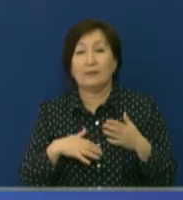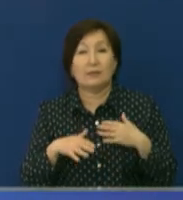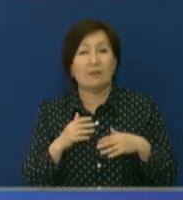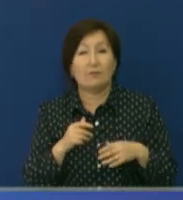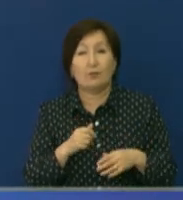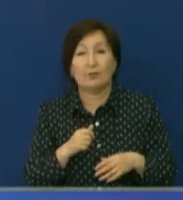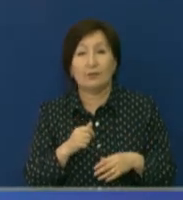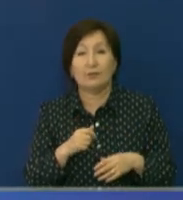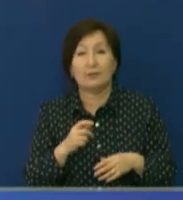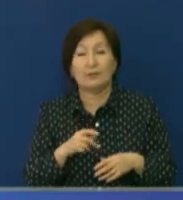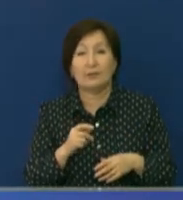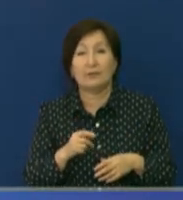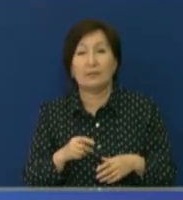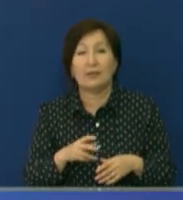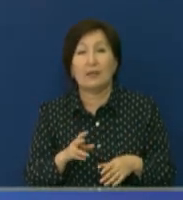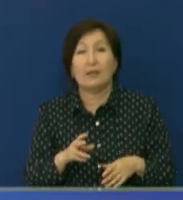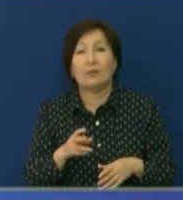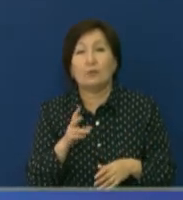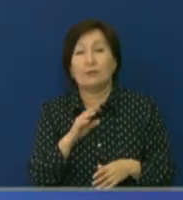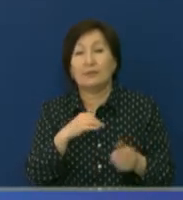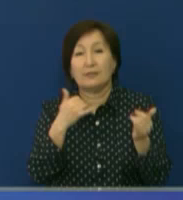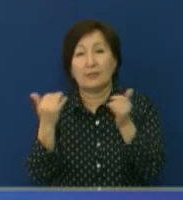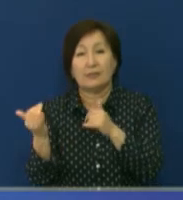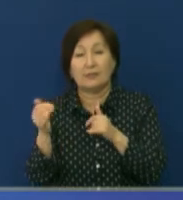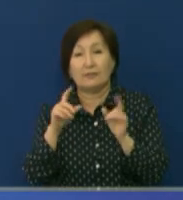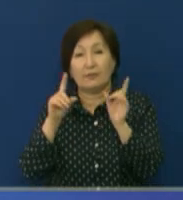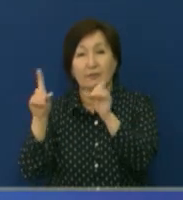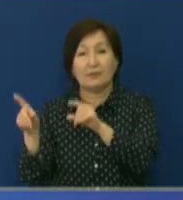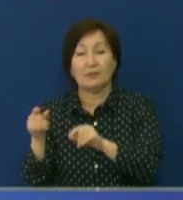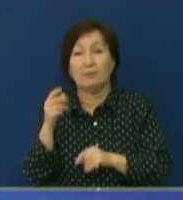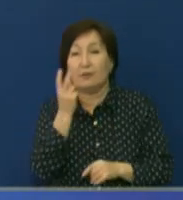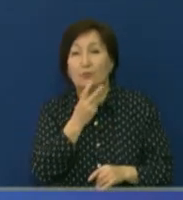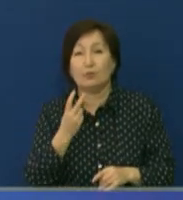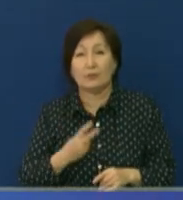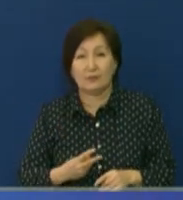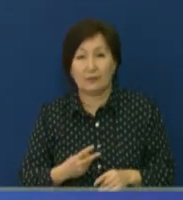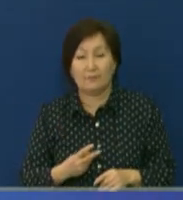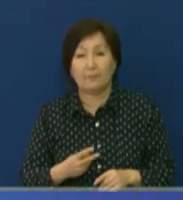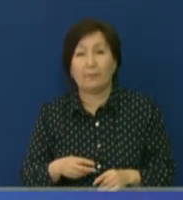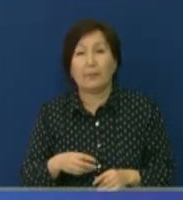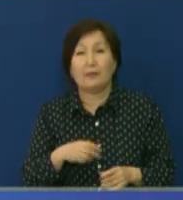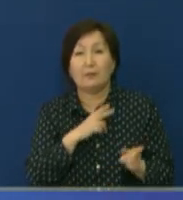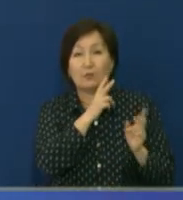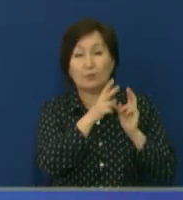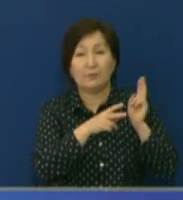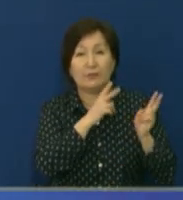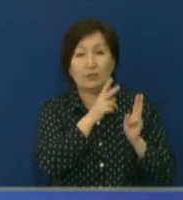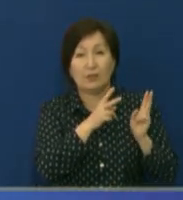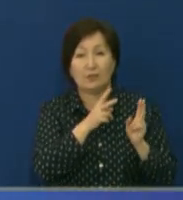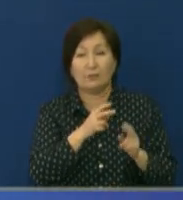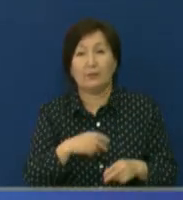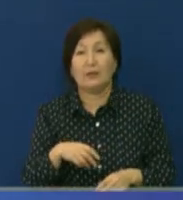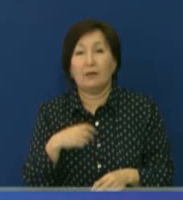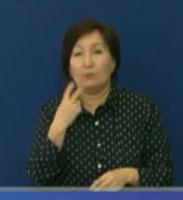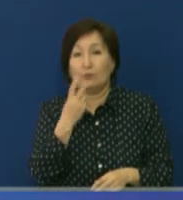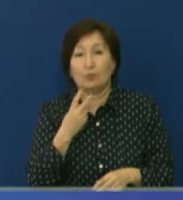предприятия по сбору и утилизации мусора по их слова вывоз твердых бытовых отходов осуществляться и регулярно при этом уборка